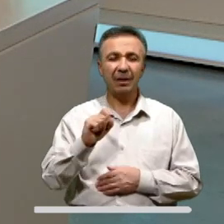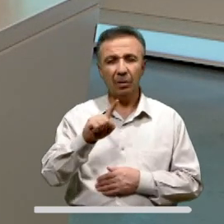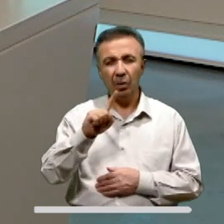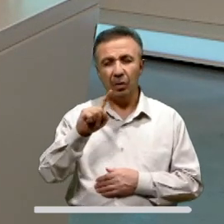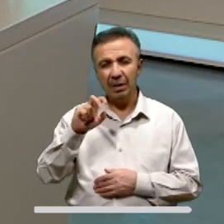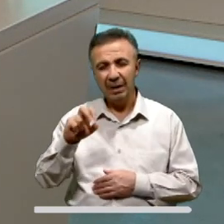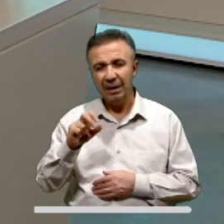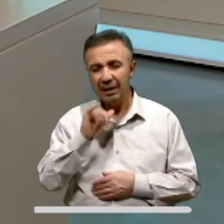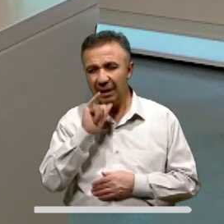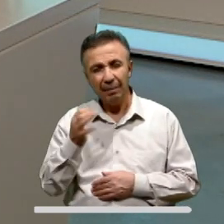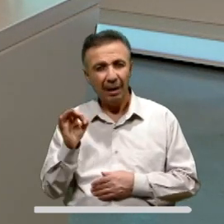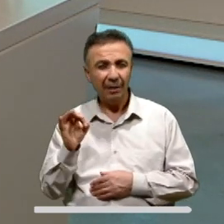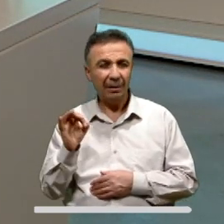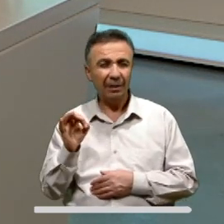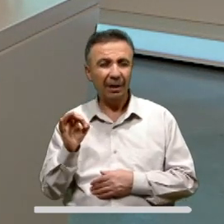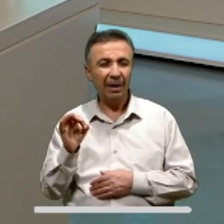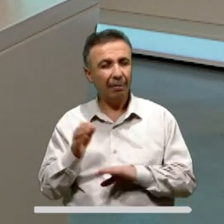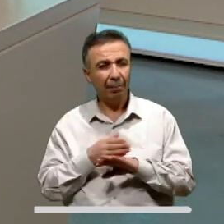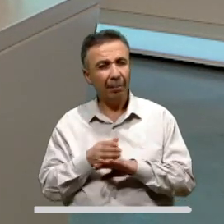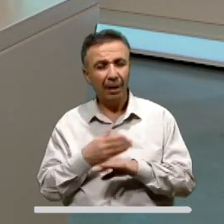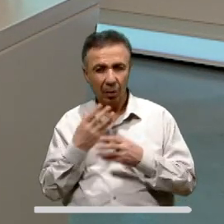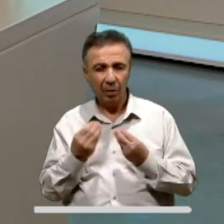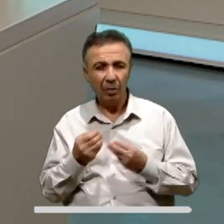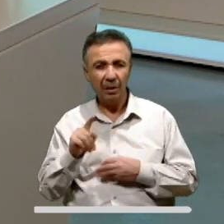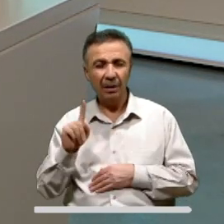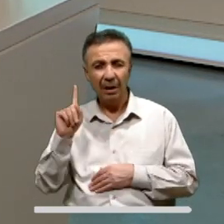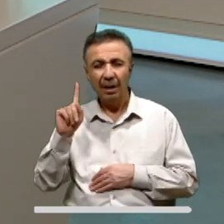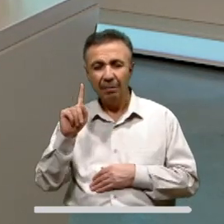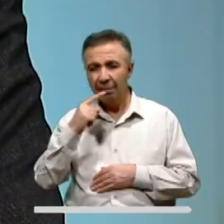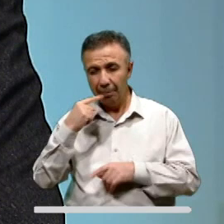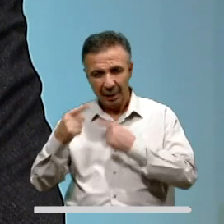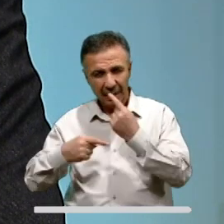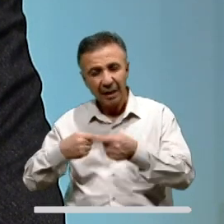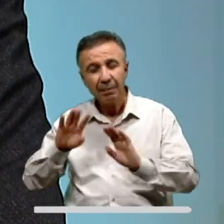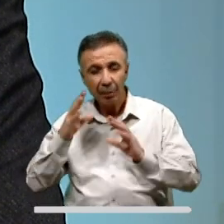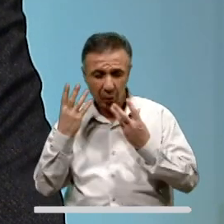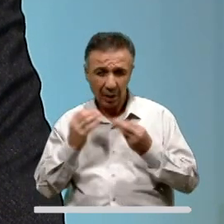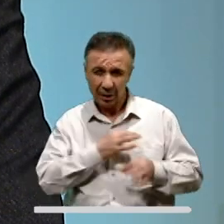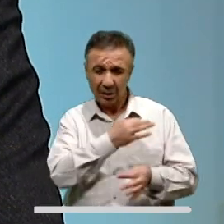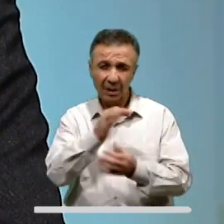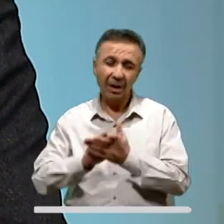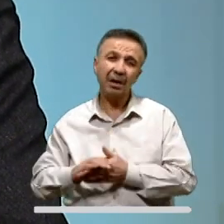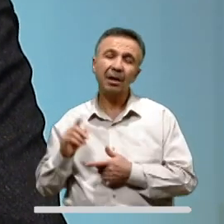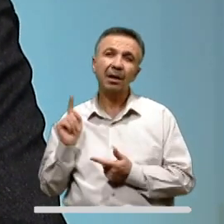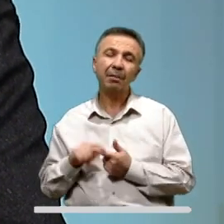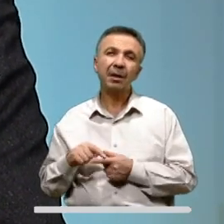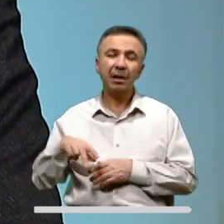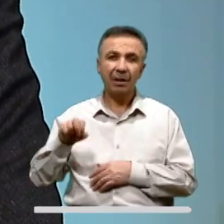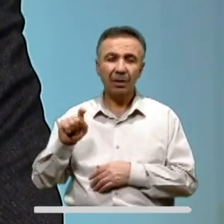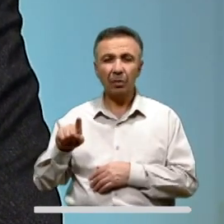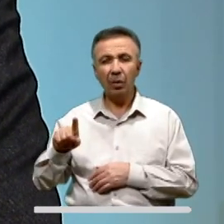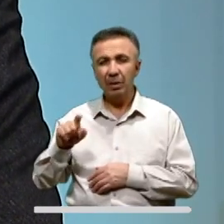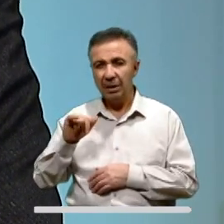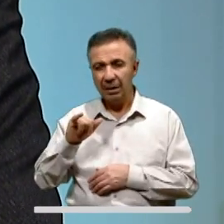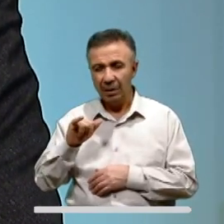80.18 gram altın veya değerinde malı olup da üzerinden bir yıl geçmemiş olanlar. Bir de elinde